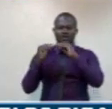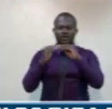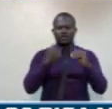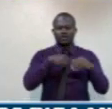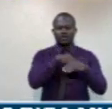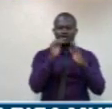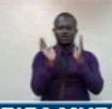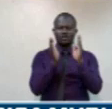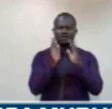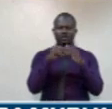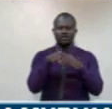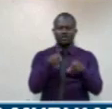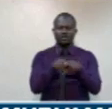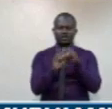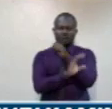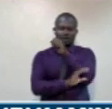tugereranywa nk'ibihugu